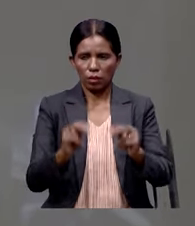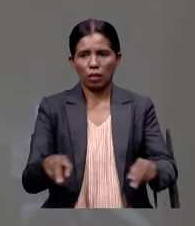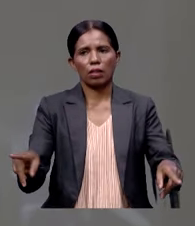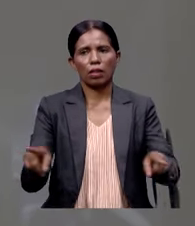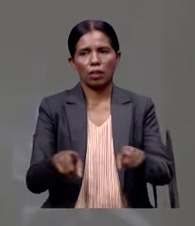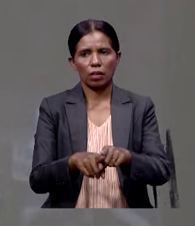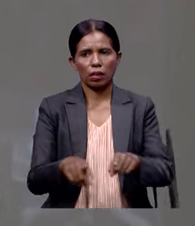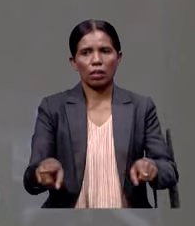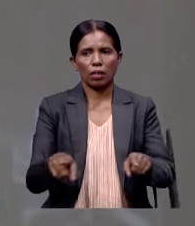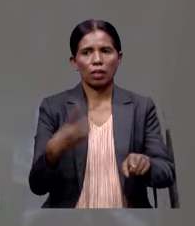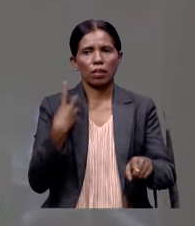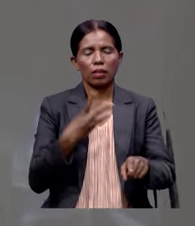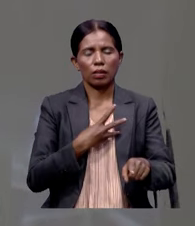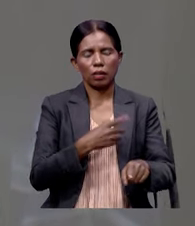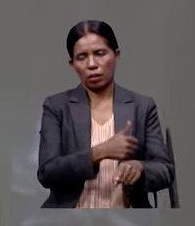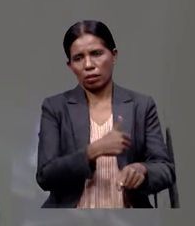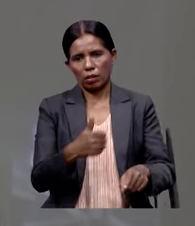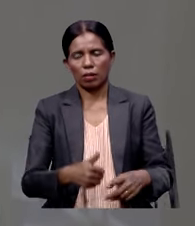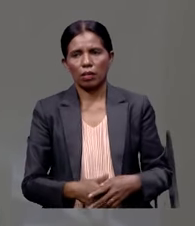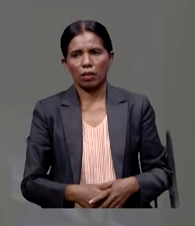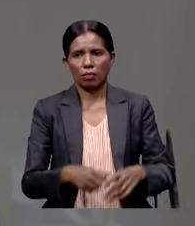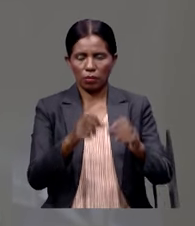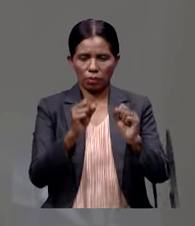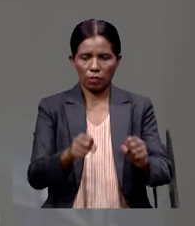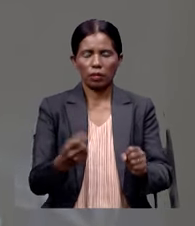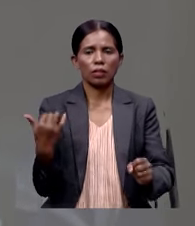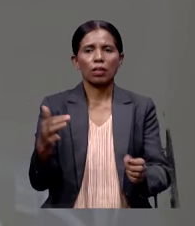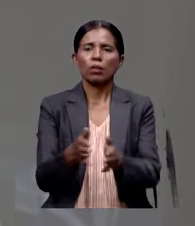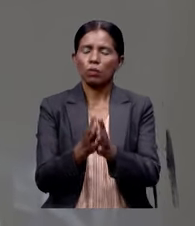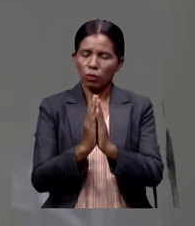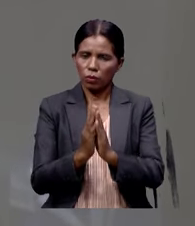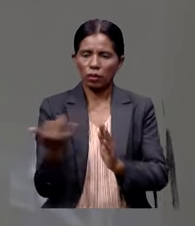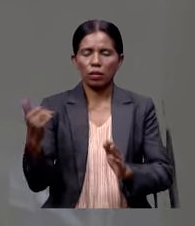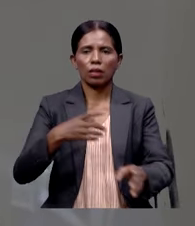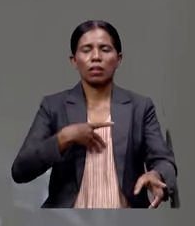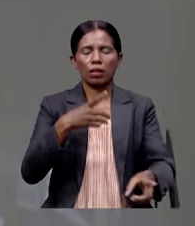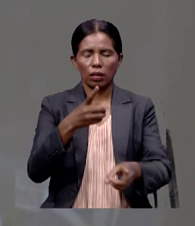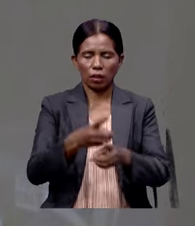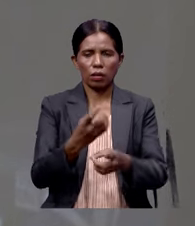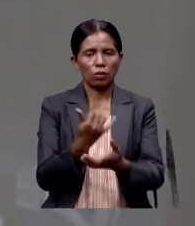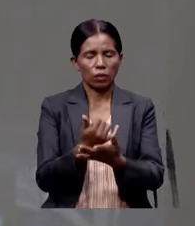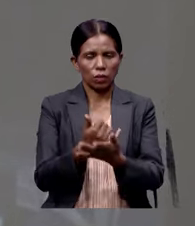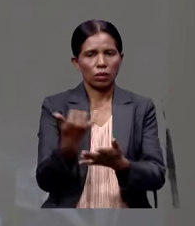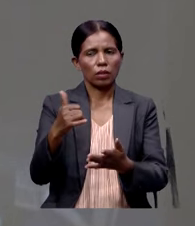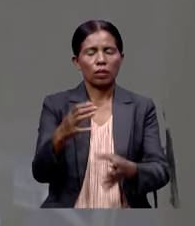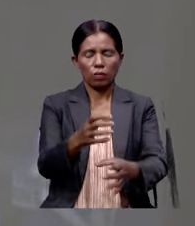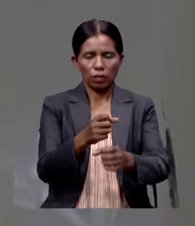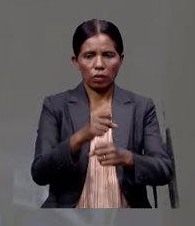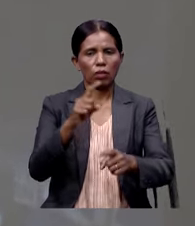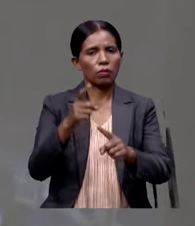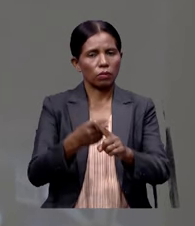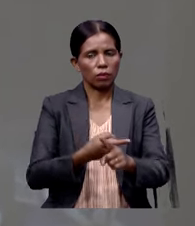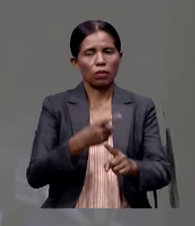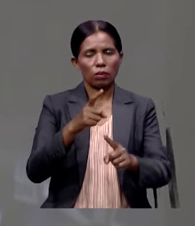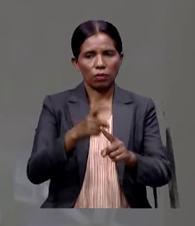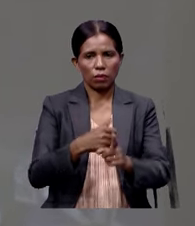mos ita sira selu. Odi nune sira husu atu sira nia direitu ba osa ni dozo ne atu belesimu fulan-fulan